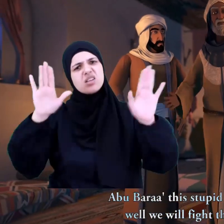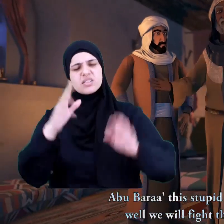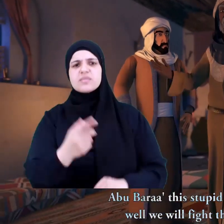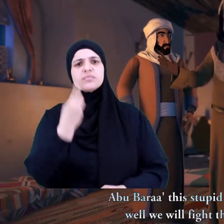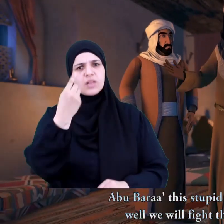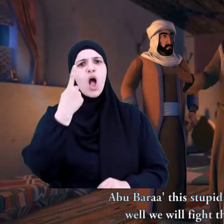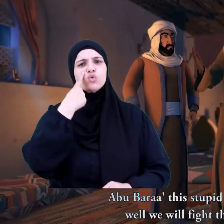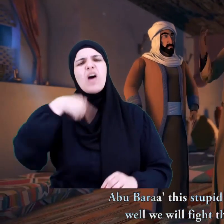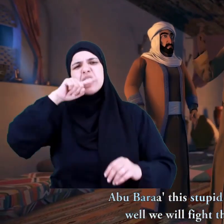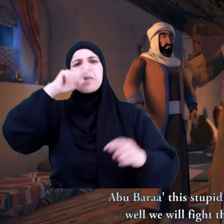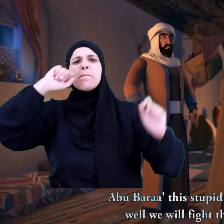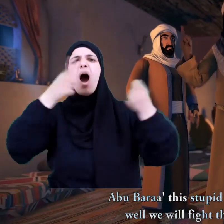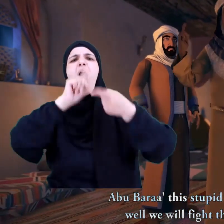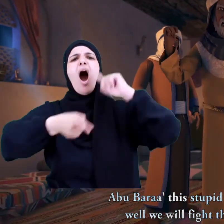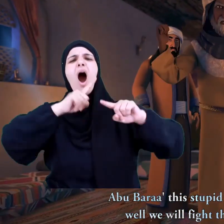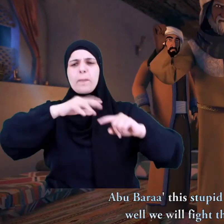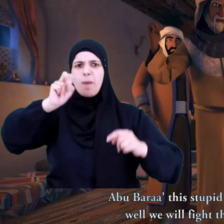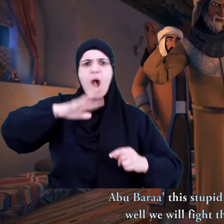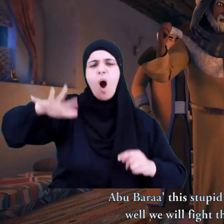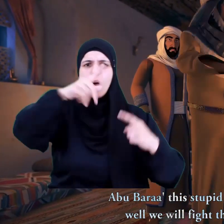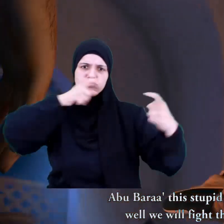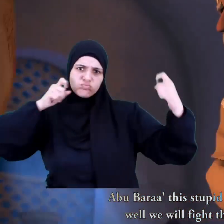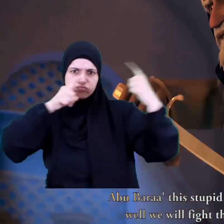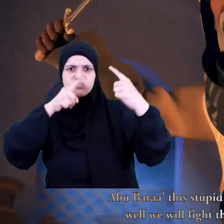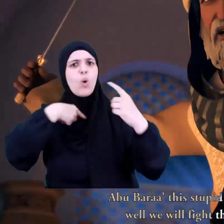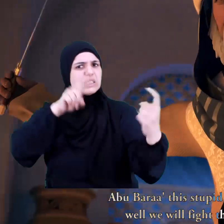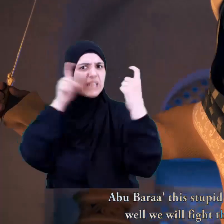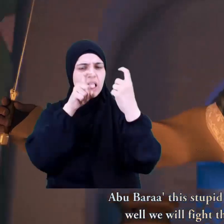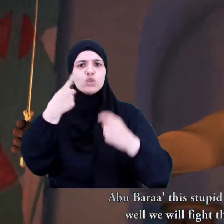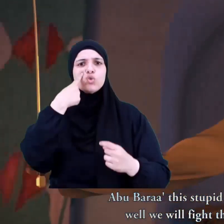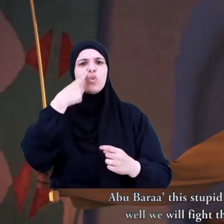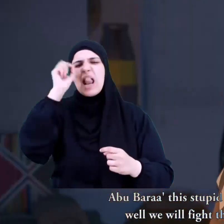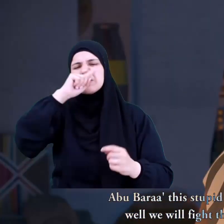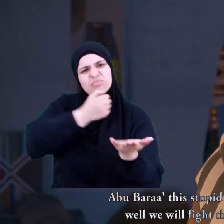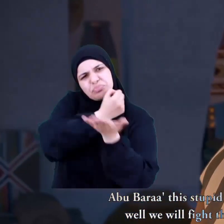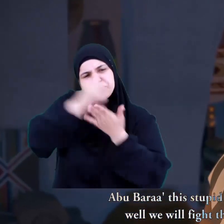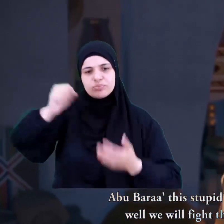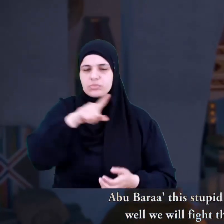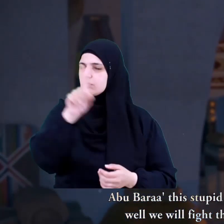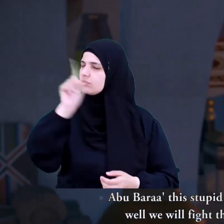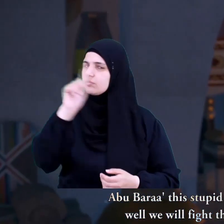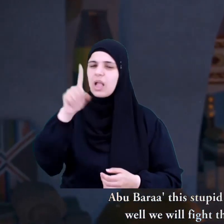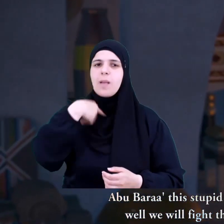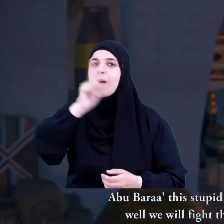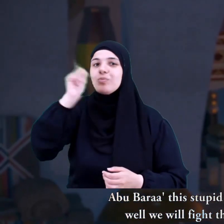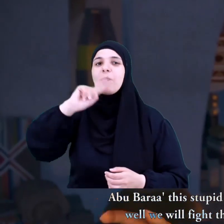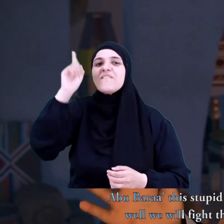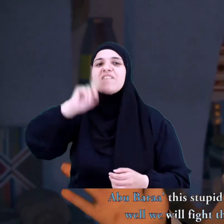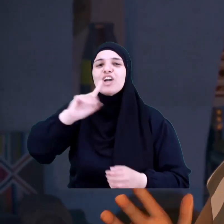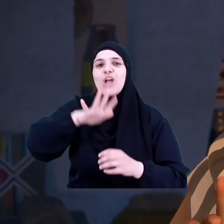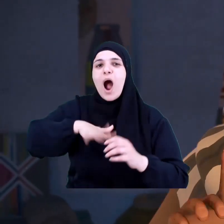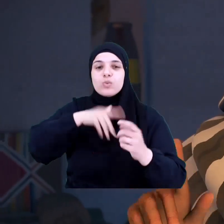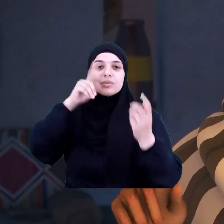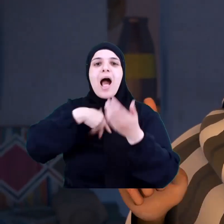حسنا، سنحارب هؤلاء القوم ونبيدهم. سيدي، لا تستطيع